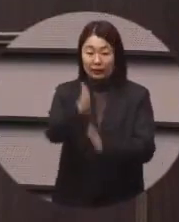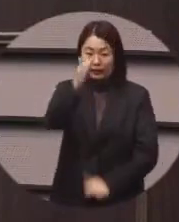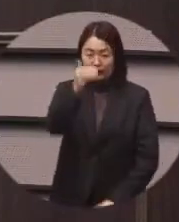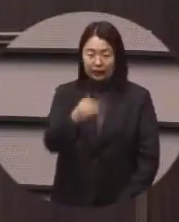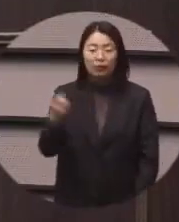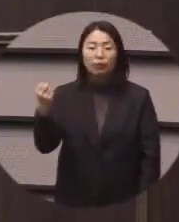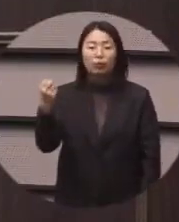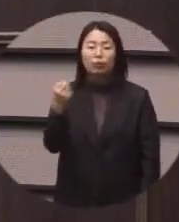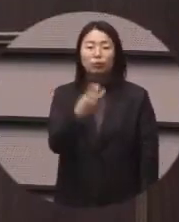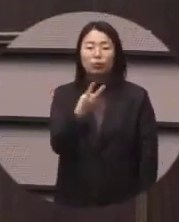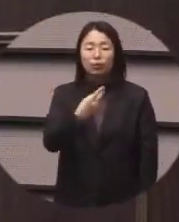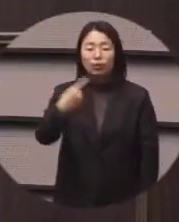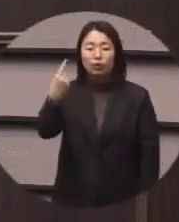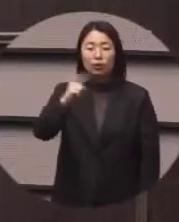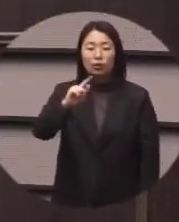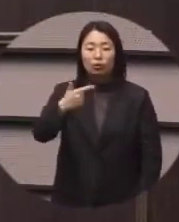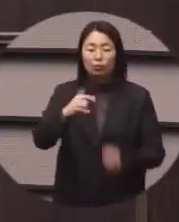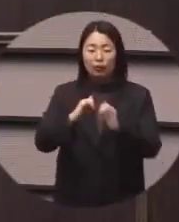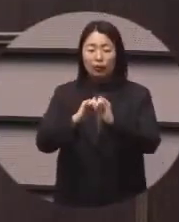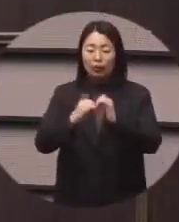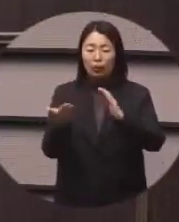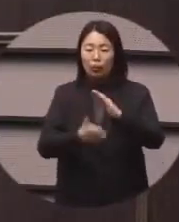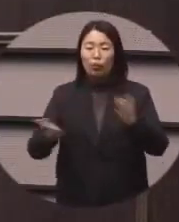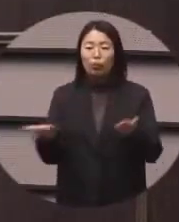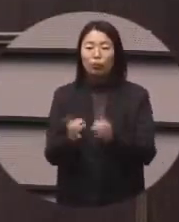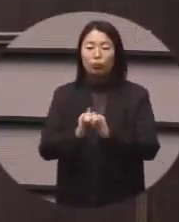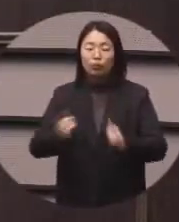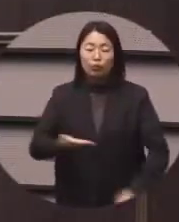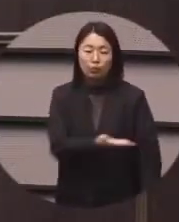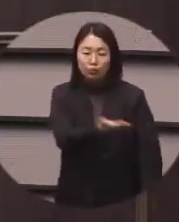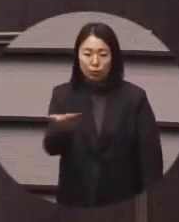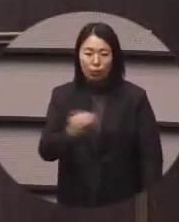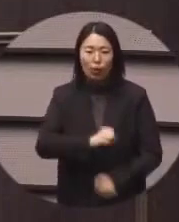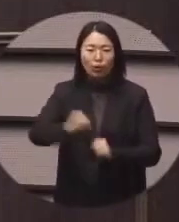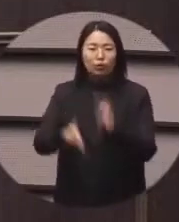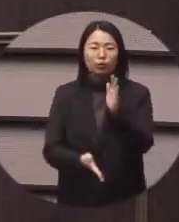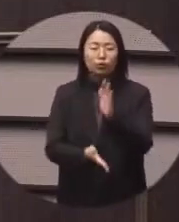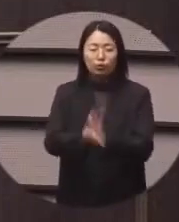그리고 1,600여 공직자 여러분, 광주시의